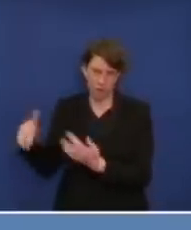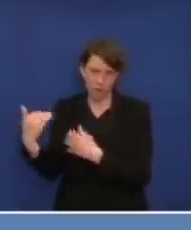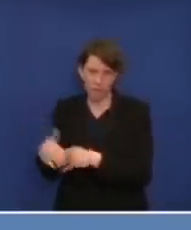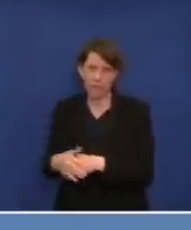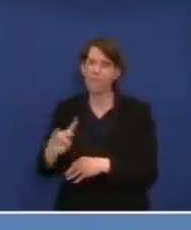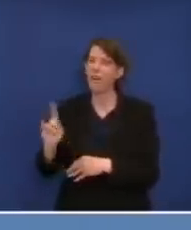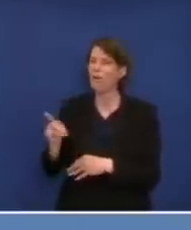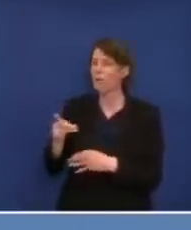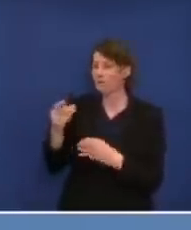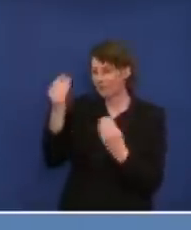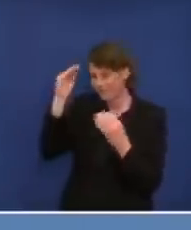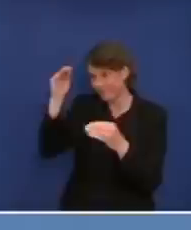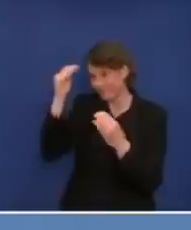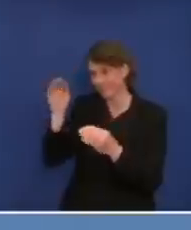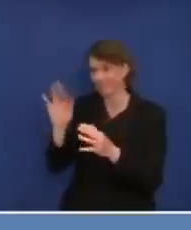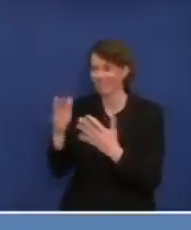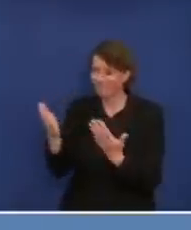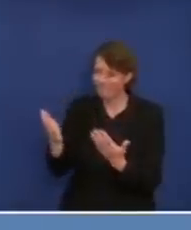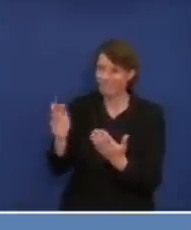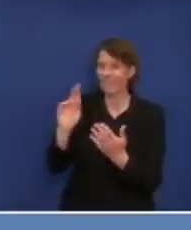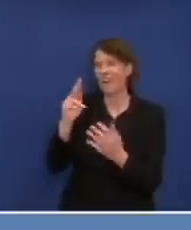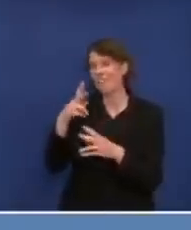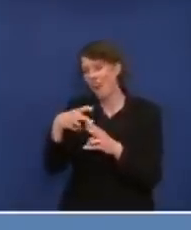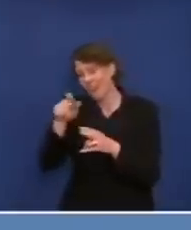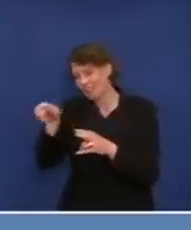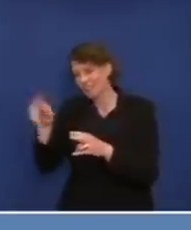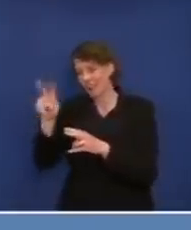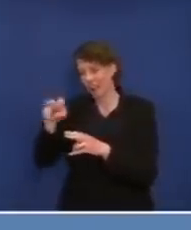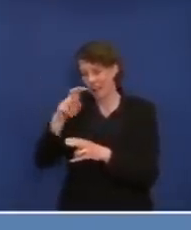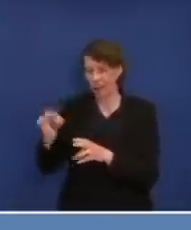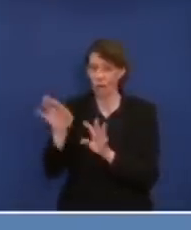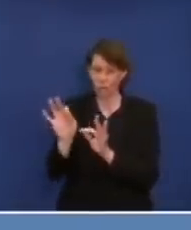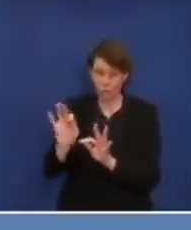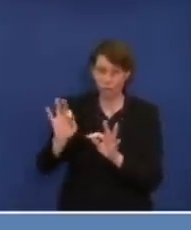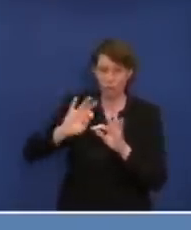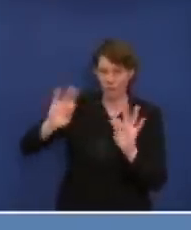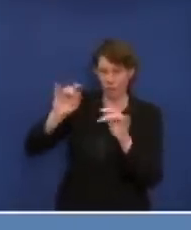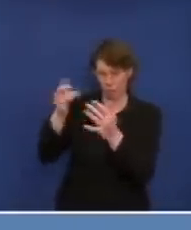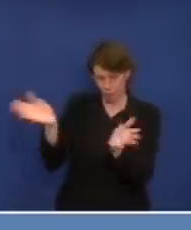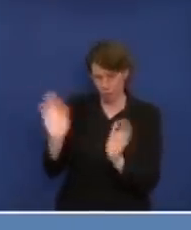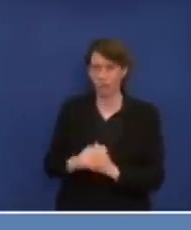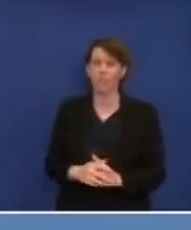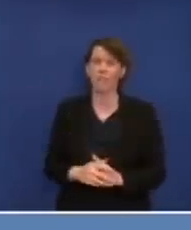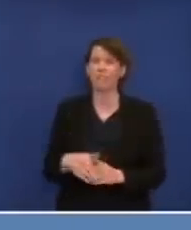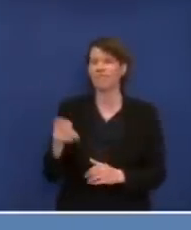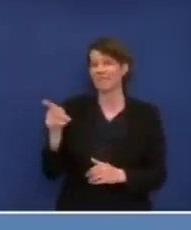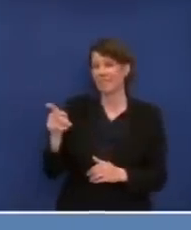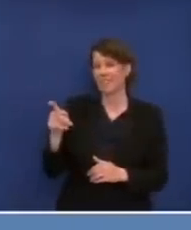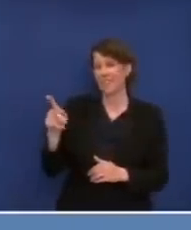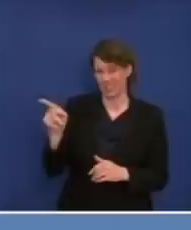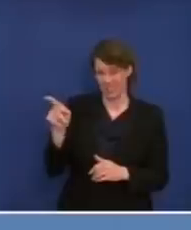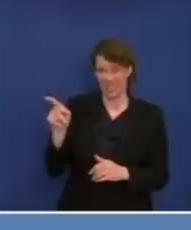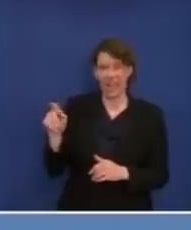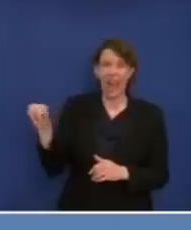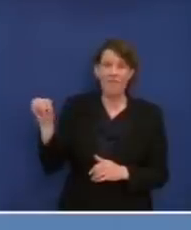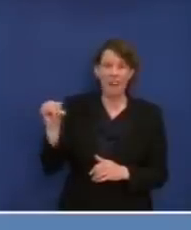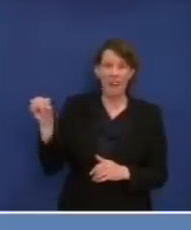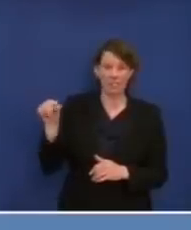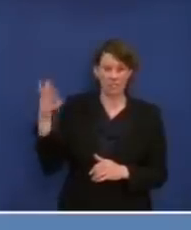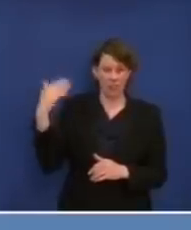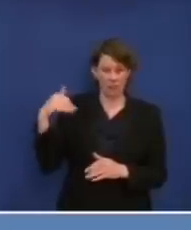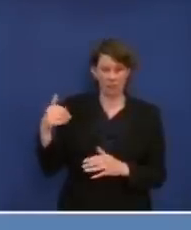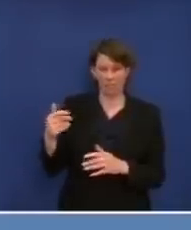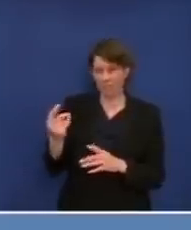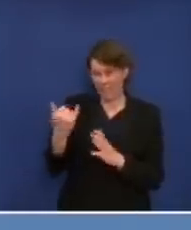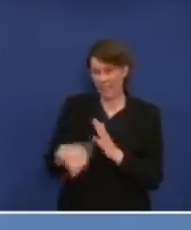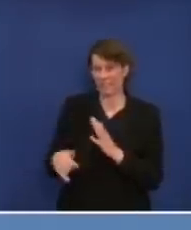vielen Verletzten in den Krankenhäusern. In Afghanistan sind in den letzten 20 Jahren bedeutende soziale und gesellschaftliche